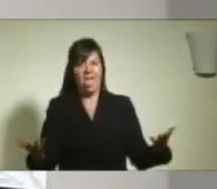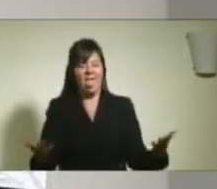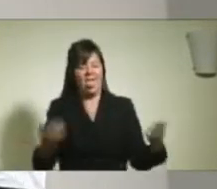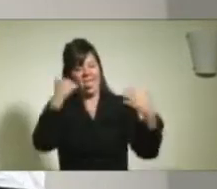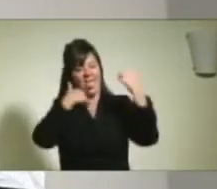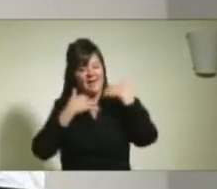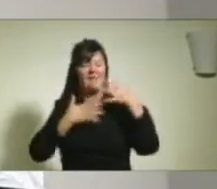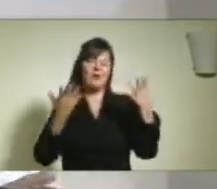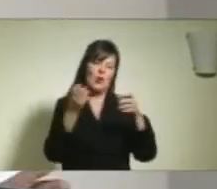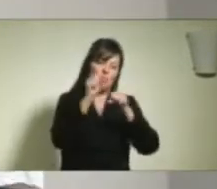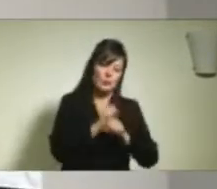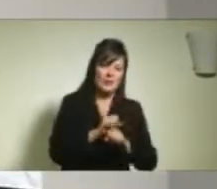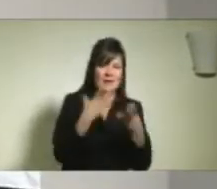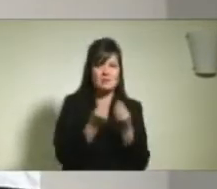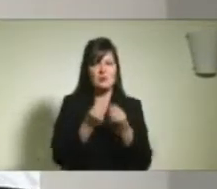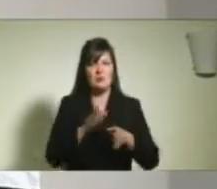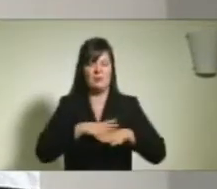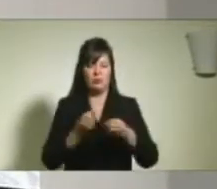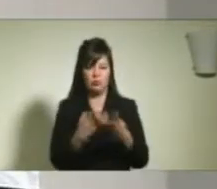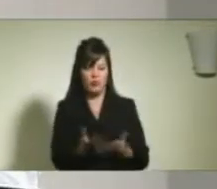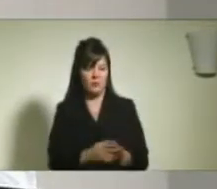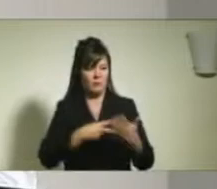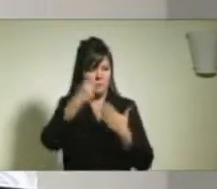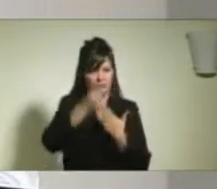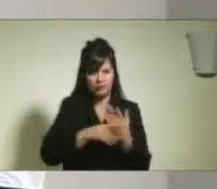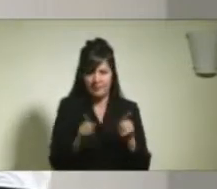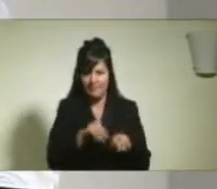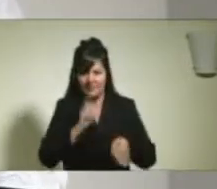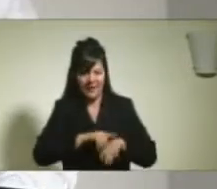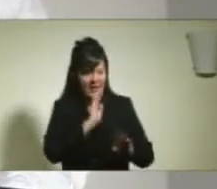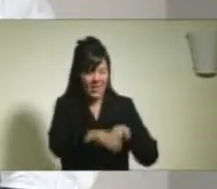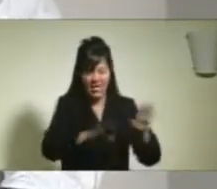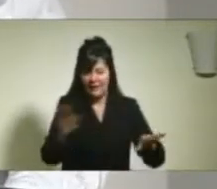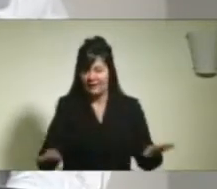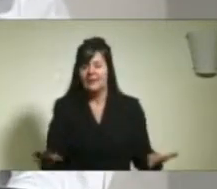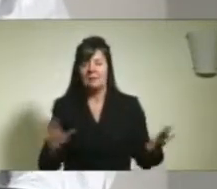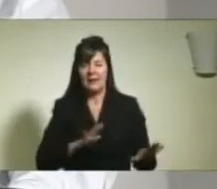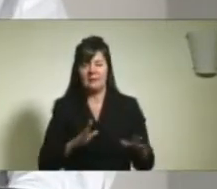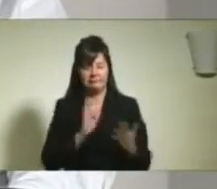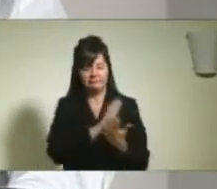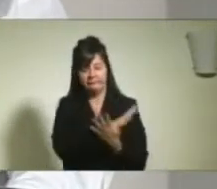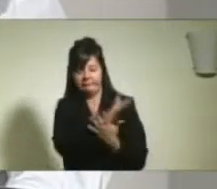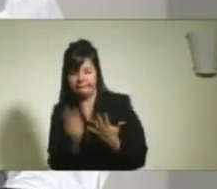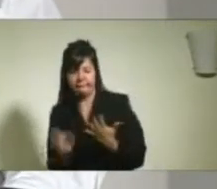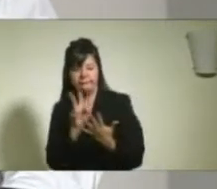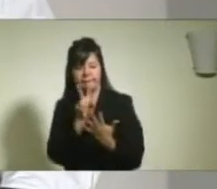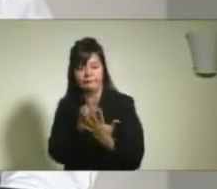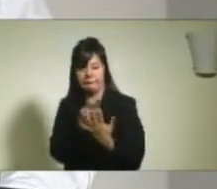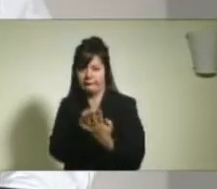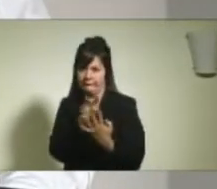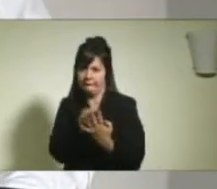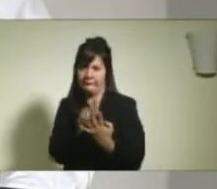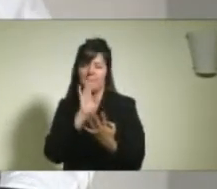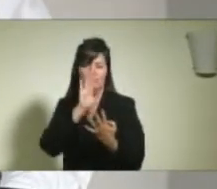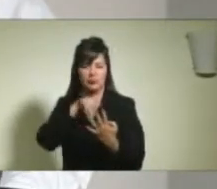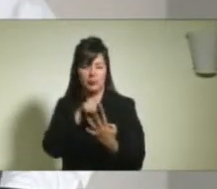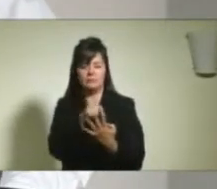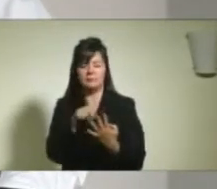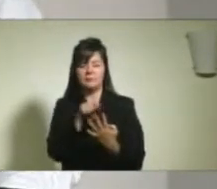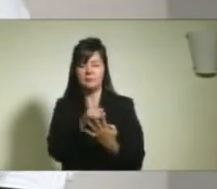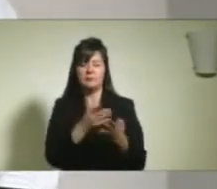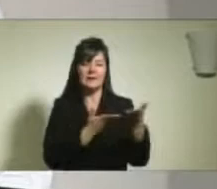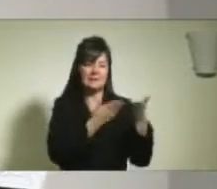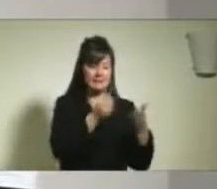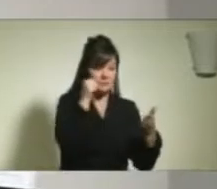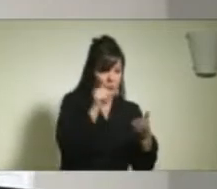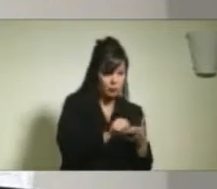de mener toutes sortes de luttes en même temps. Mais je voudrais vous parler de deux choses en particulier. Les services postaux et les